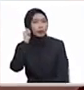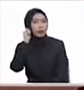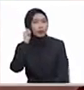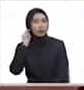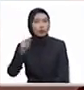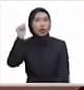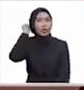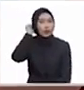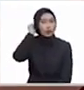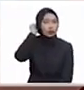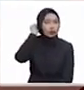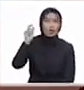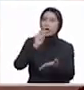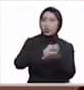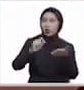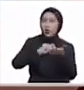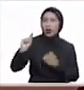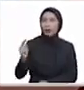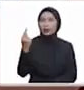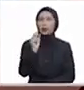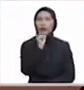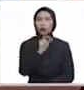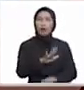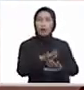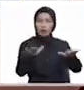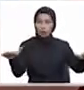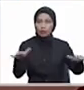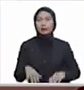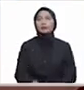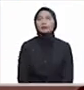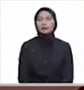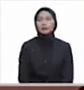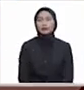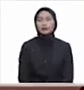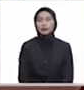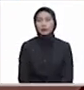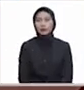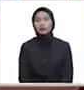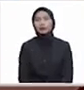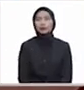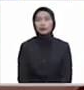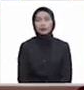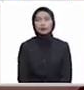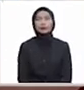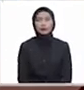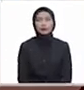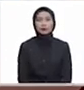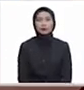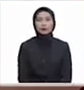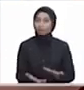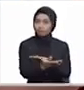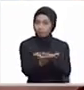dan menjadi madrasah bagi anak-anak. Nah, oleh sebab itu saudara-saudara sekalian yang saya